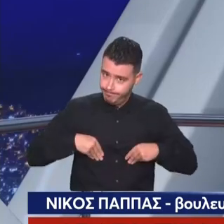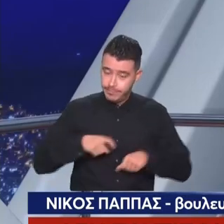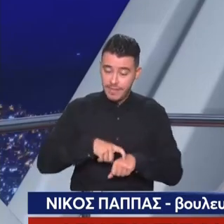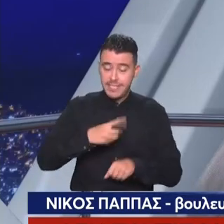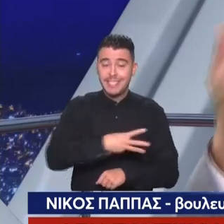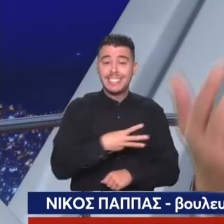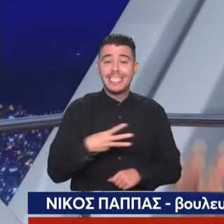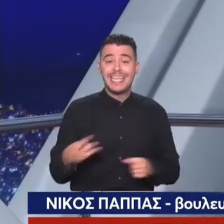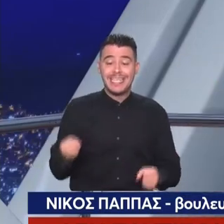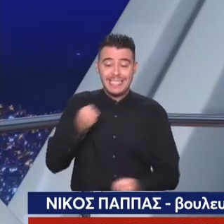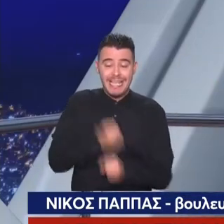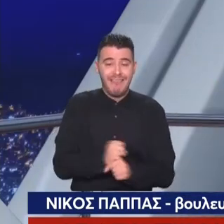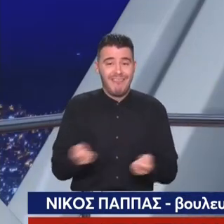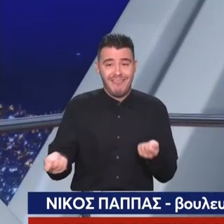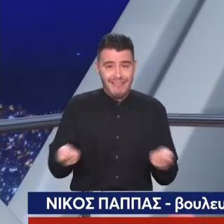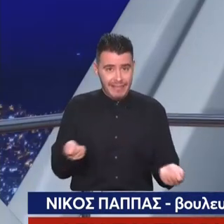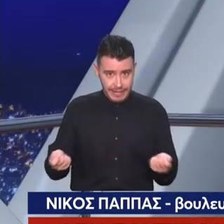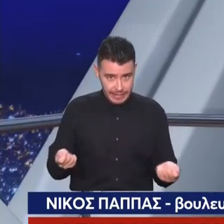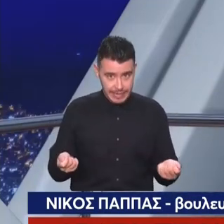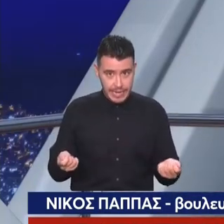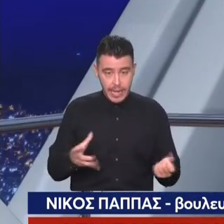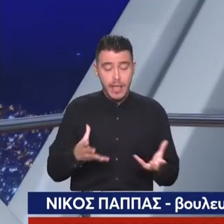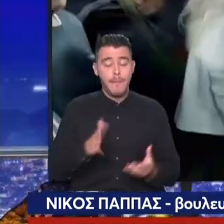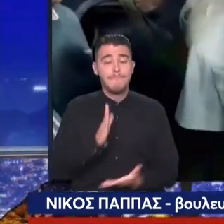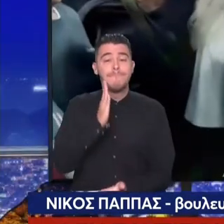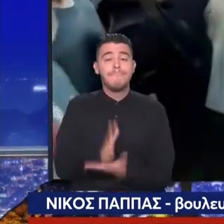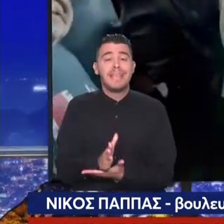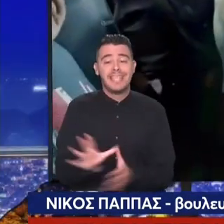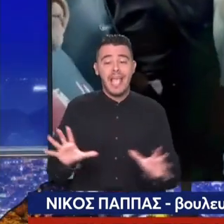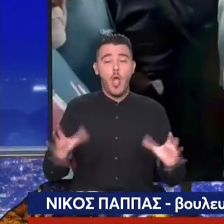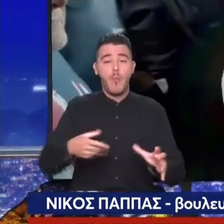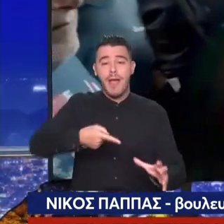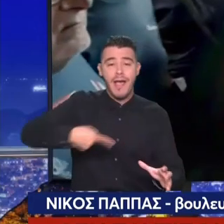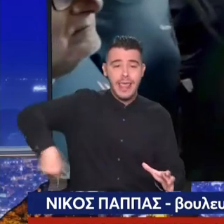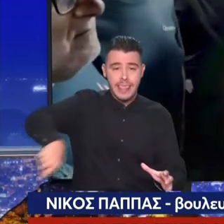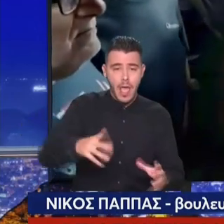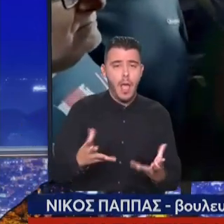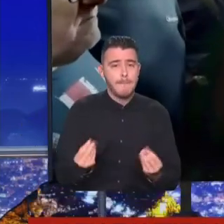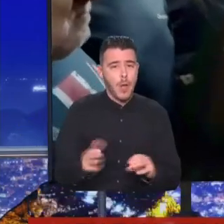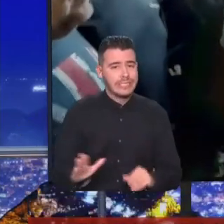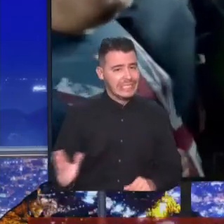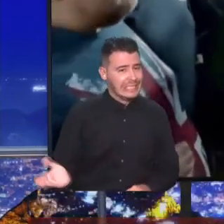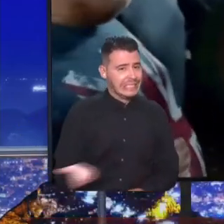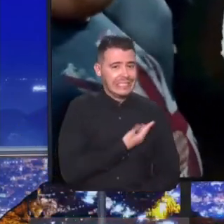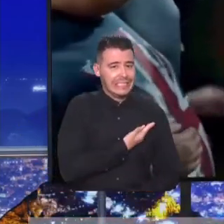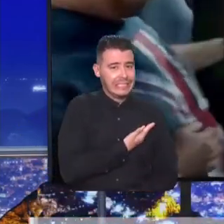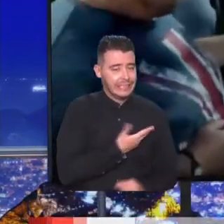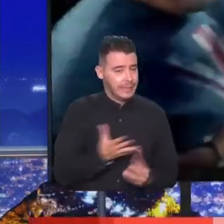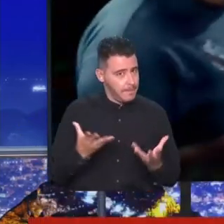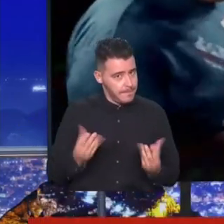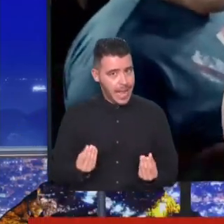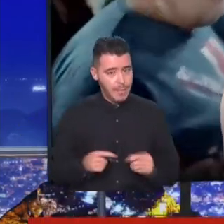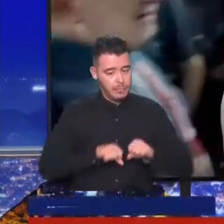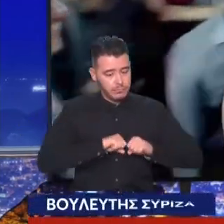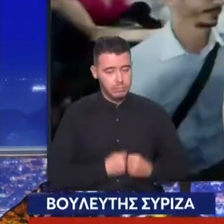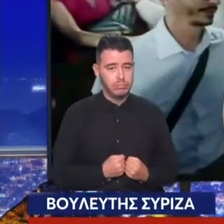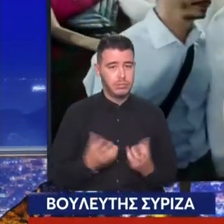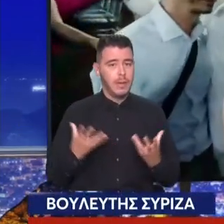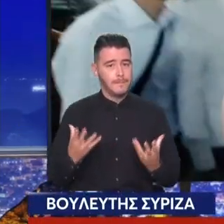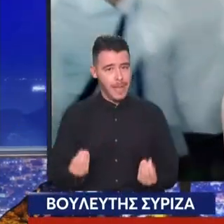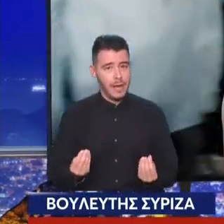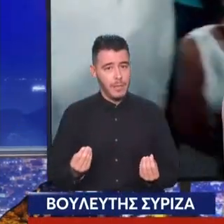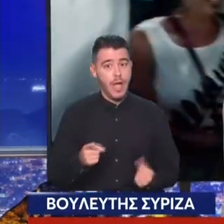κάνουμε προσπάθεια να αποκαταστήσουμε τη σχέση μας μαζί τους. Είναι κάτι το οποίο δυστυχώς διέλαθε τις προσοχές άλλων υποψηφιωτήτων,